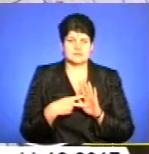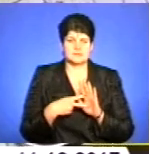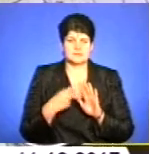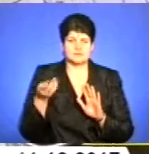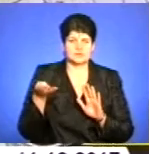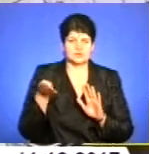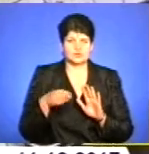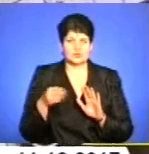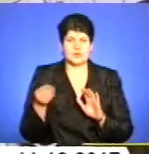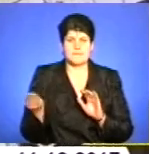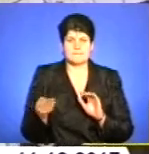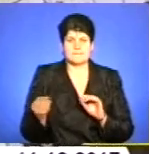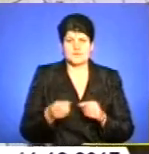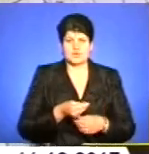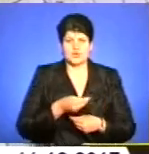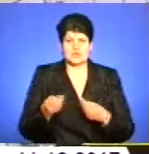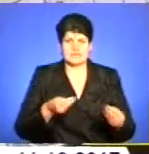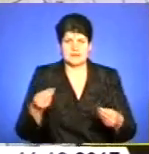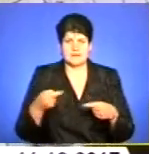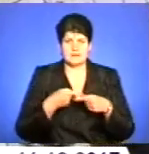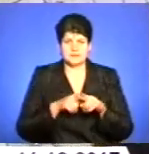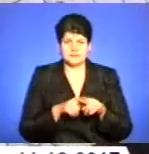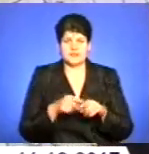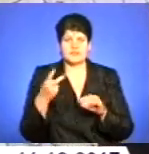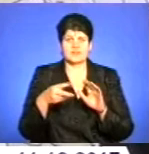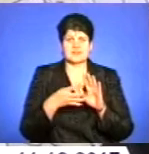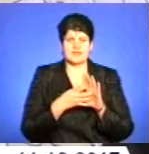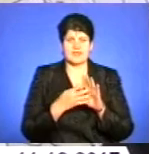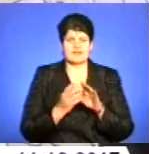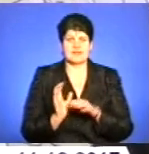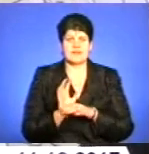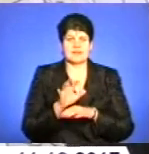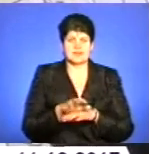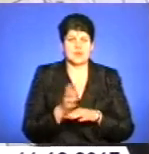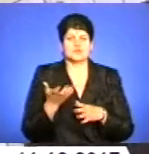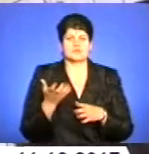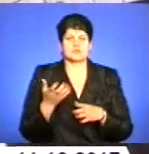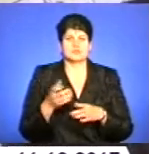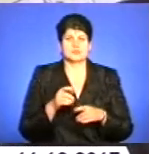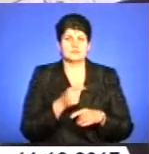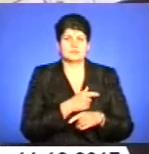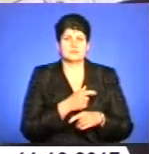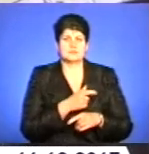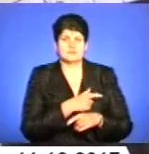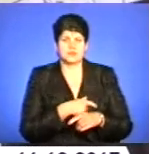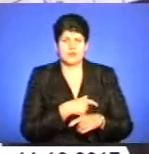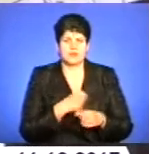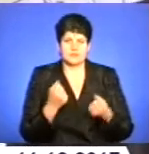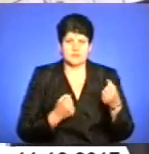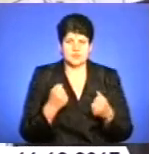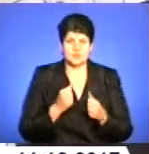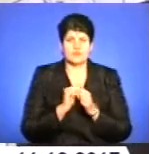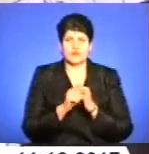одиниць піскорозкидальної техніки, 29 навантажувачів, патрульні машини. В кожному господарстві,